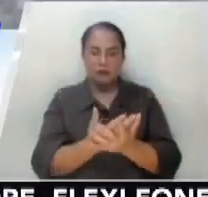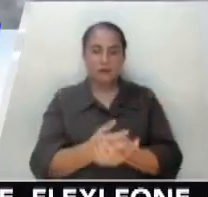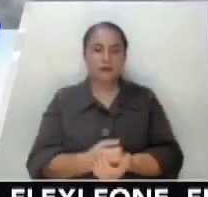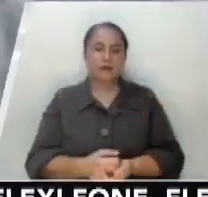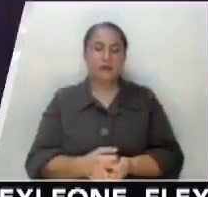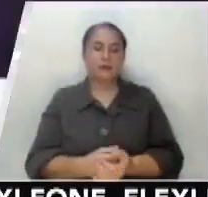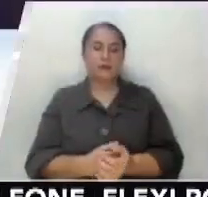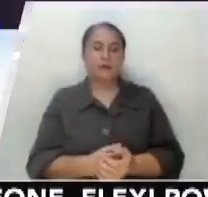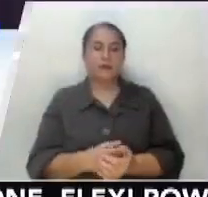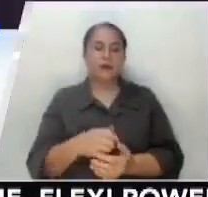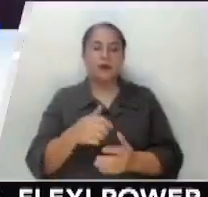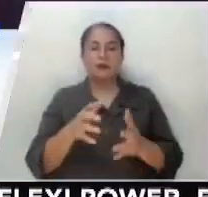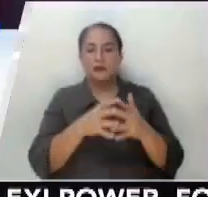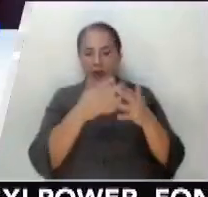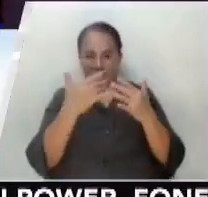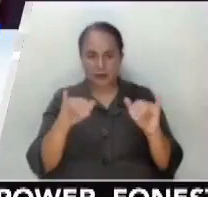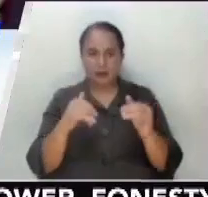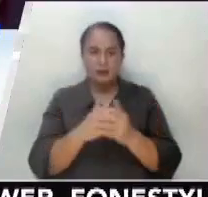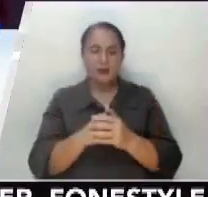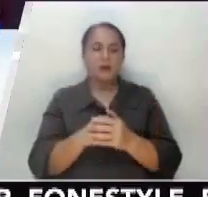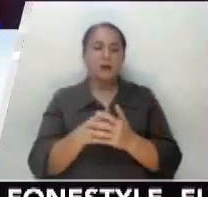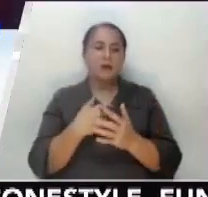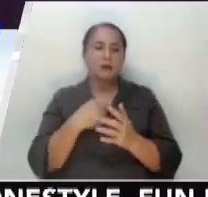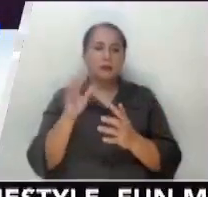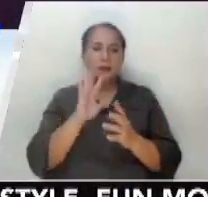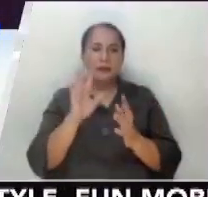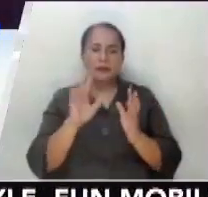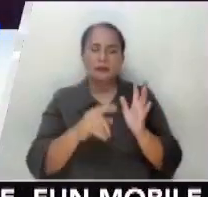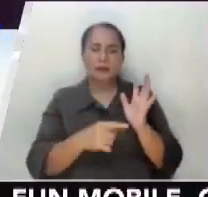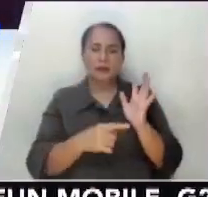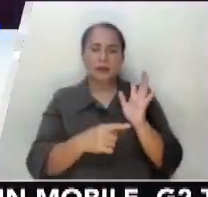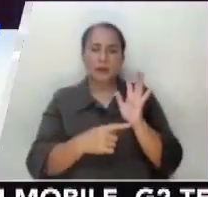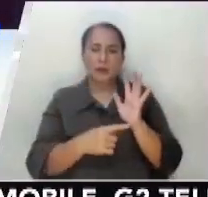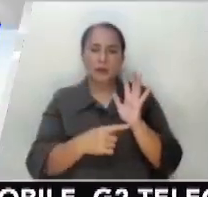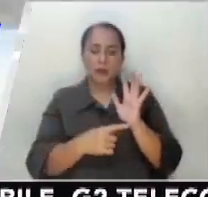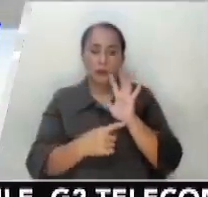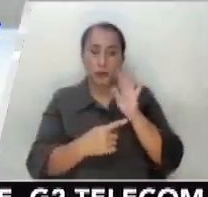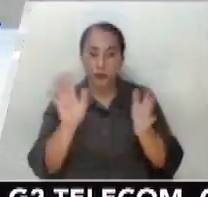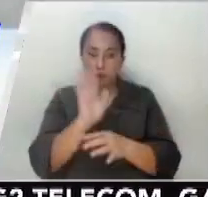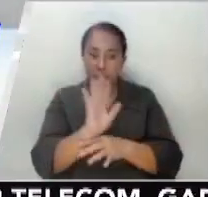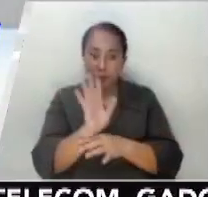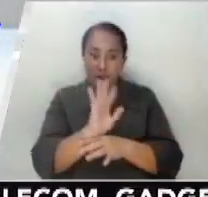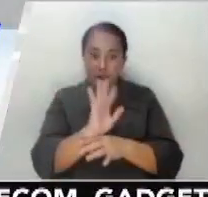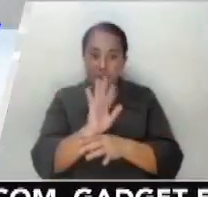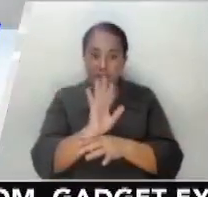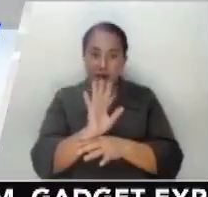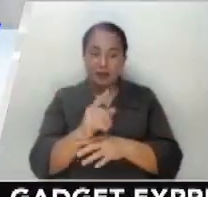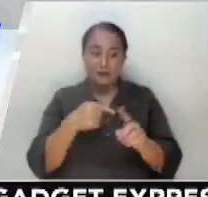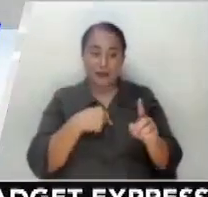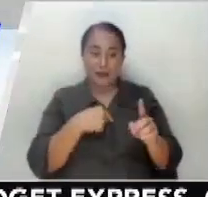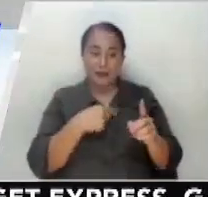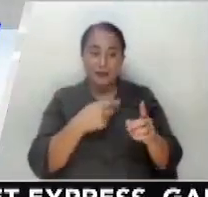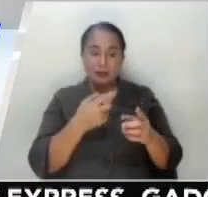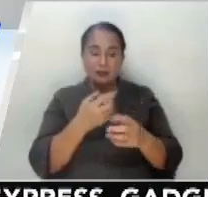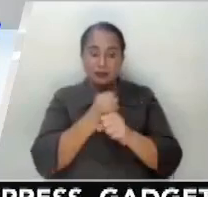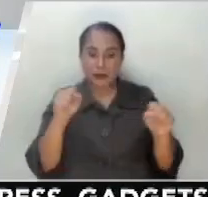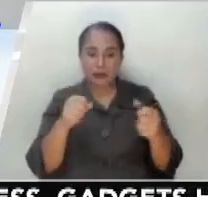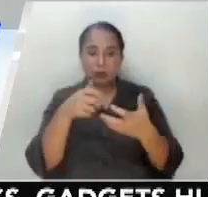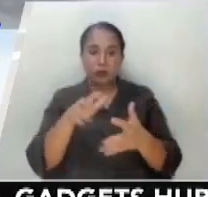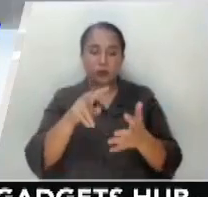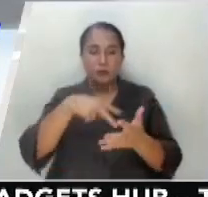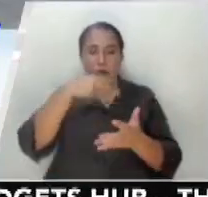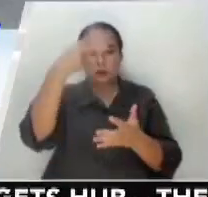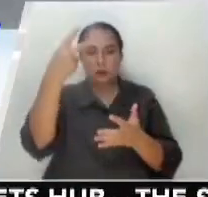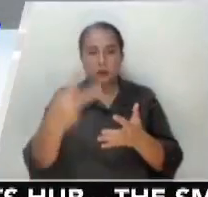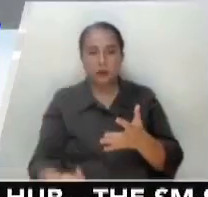Sa Amerika pa rin, malapilikula ang pagsagip ng US Coast Guard aircrew sa asong nahulog mula sa isang bangin sa